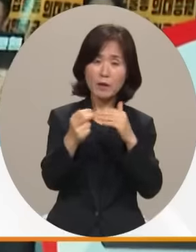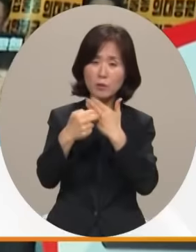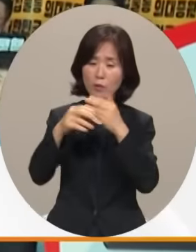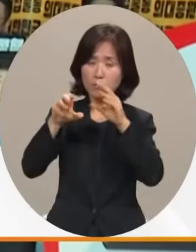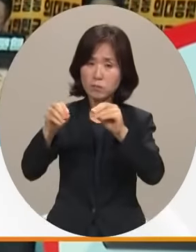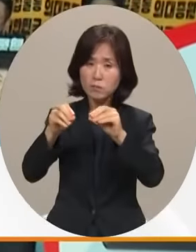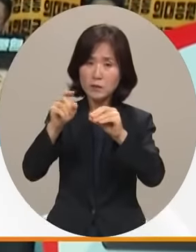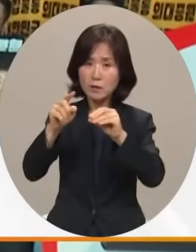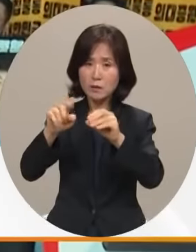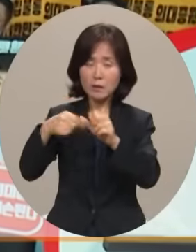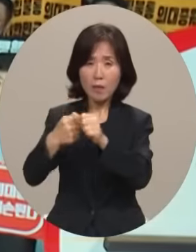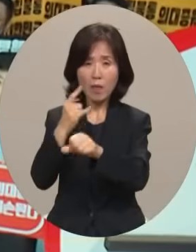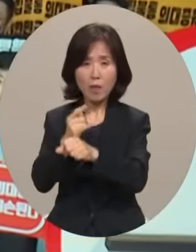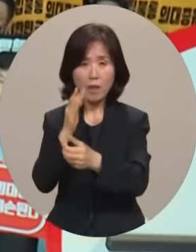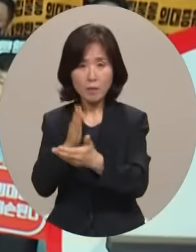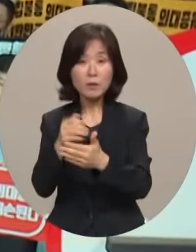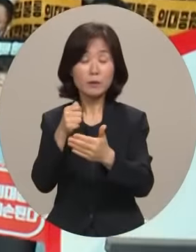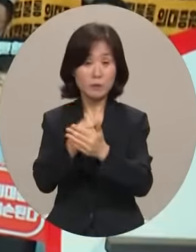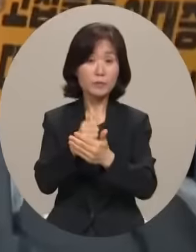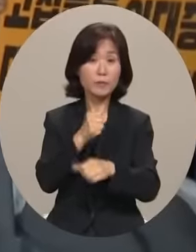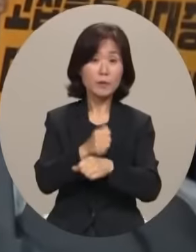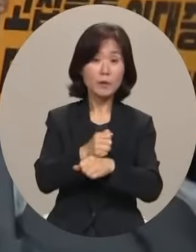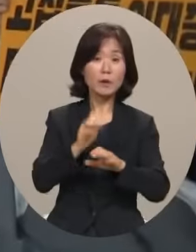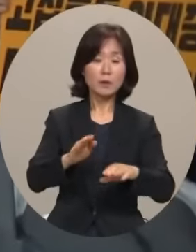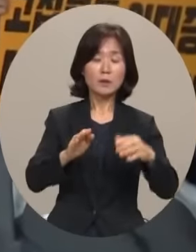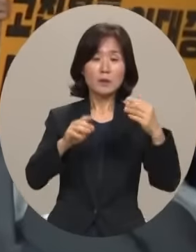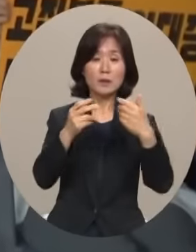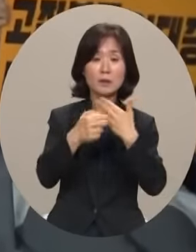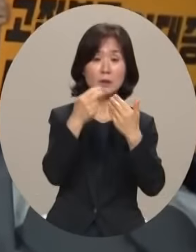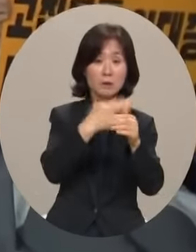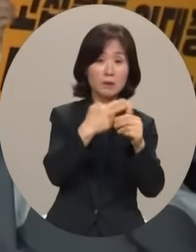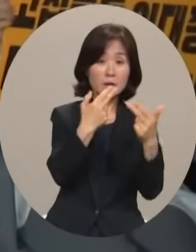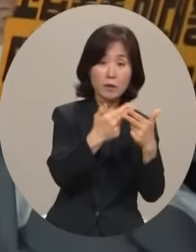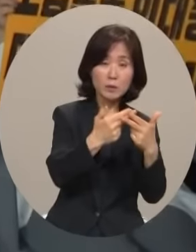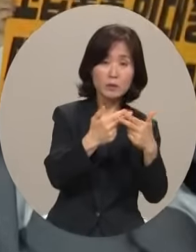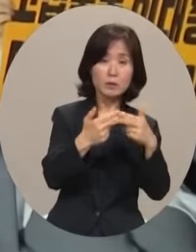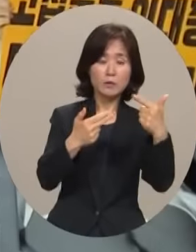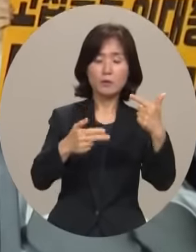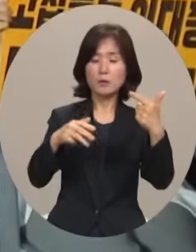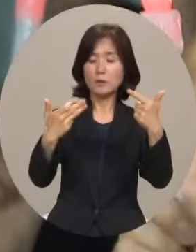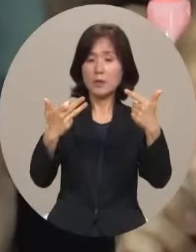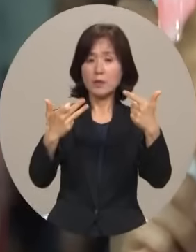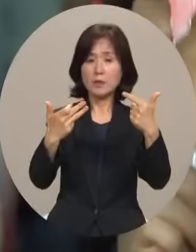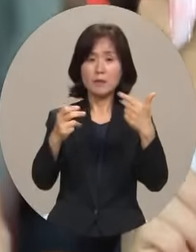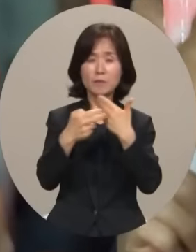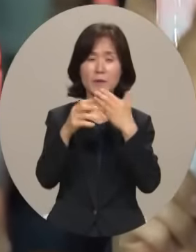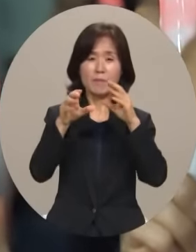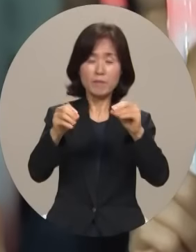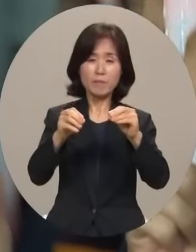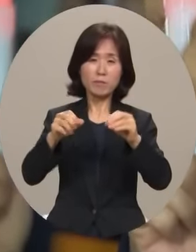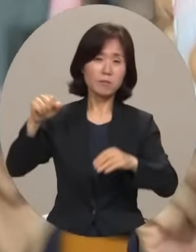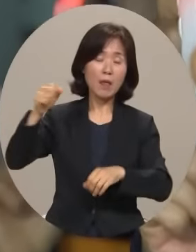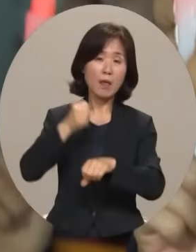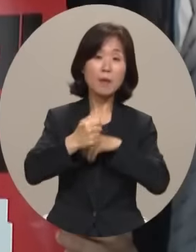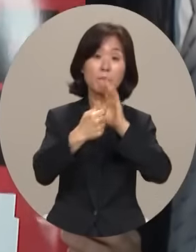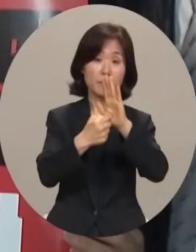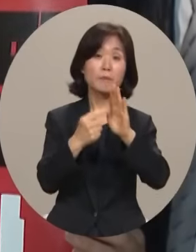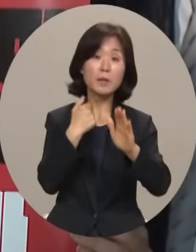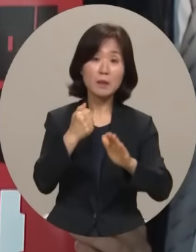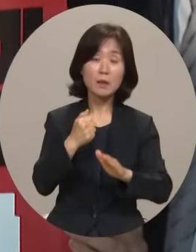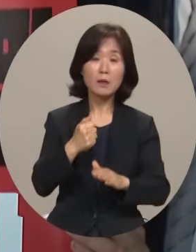결정합니다 앞서 의협은 오는 18일 전면 휴진하고 총기 대회를 개최하겠다고 밝혔습니다 정부는